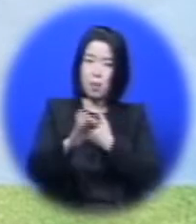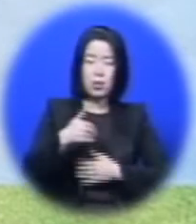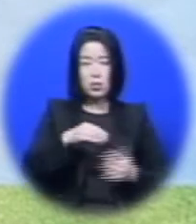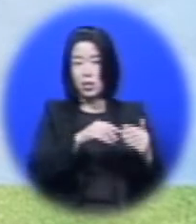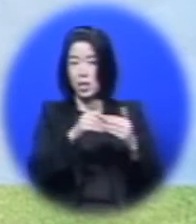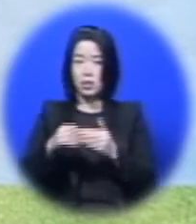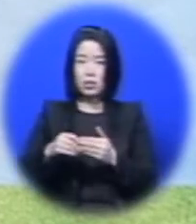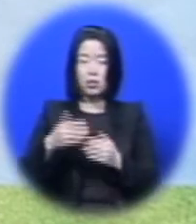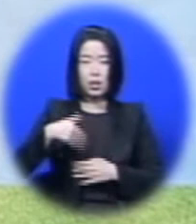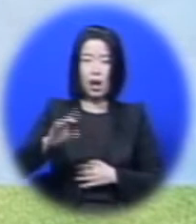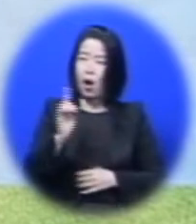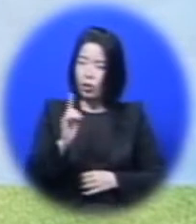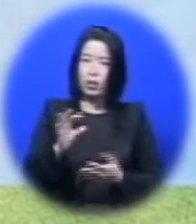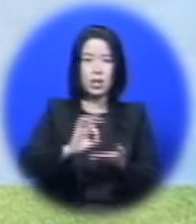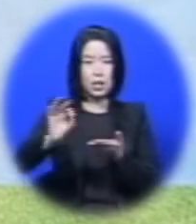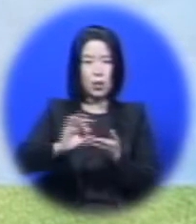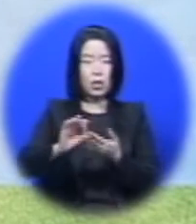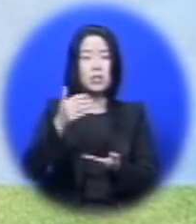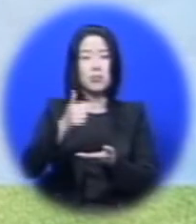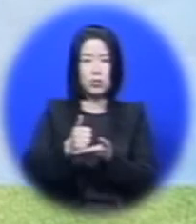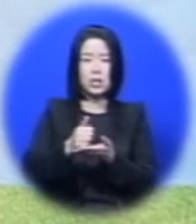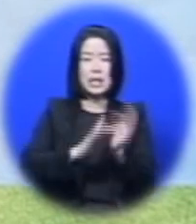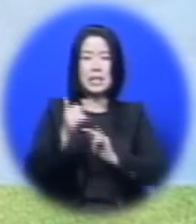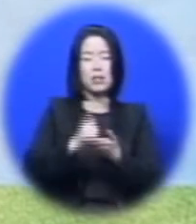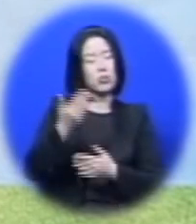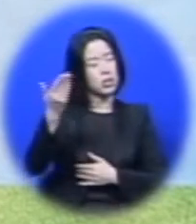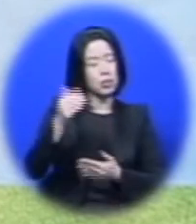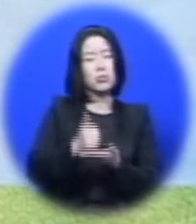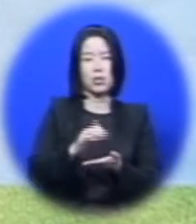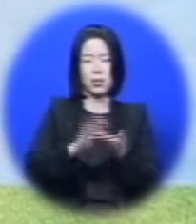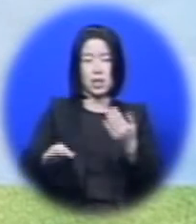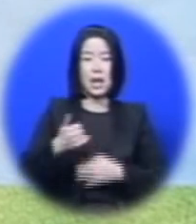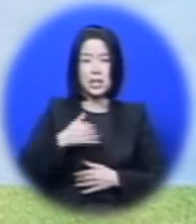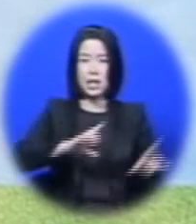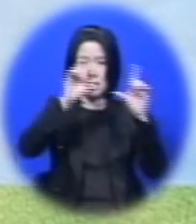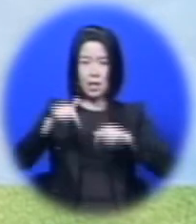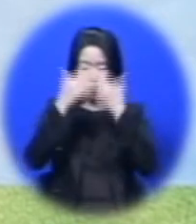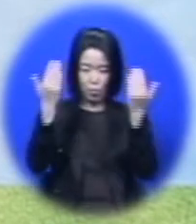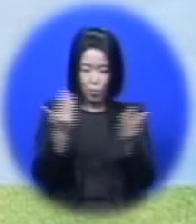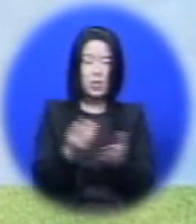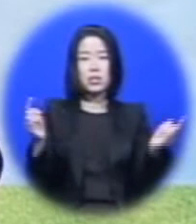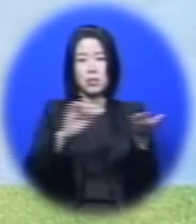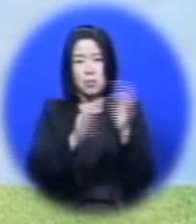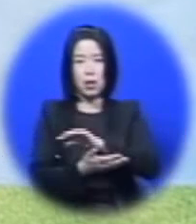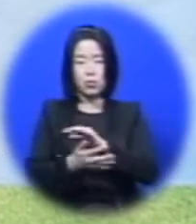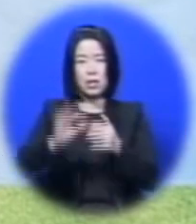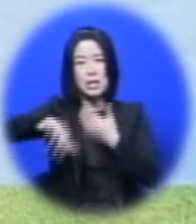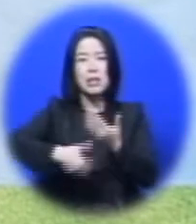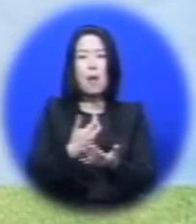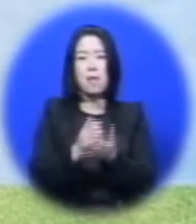이끌어 저를 어떻게 쓰실 분은 그냥 예수님 그분이십니다. 제 삶을 완전히 뒤바꿔 놓는